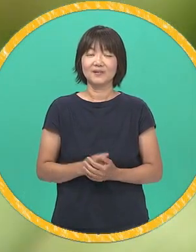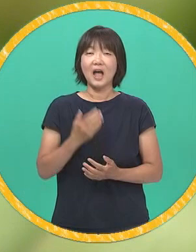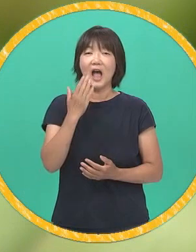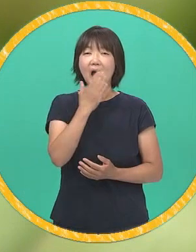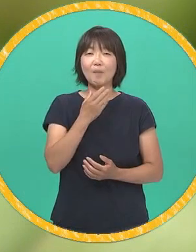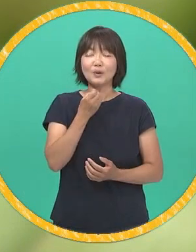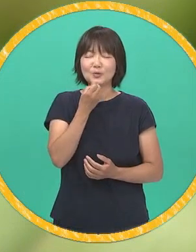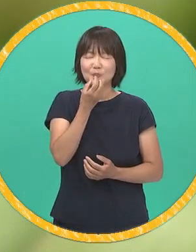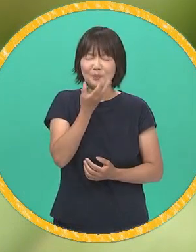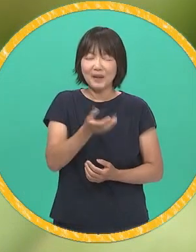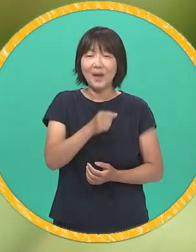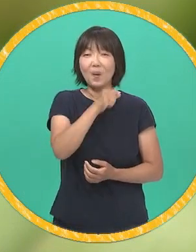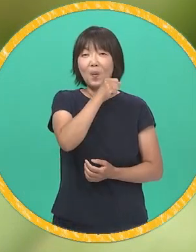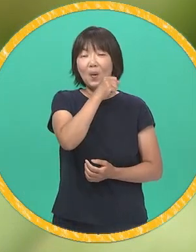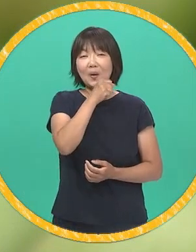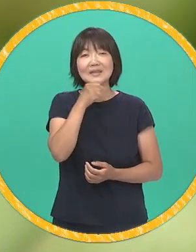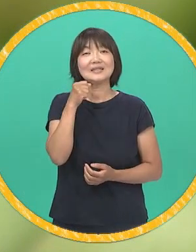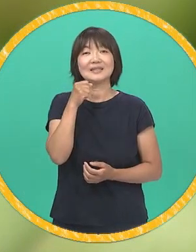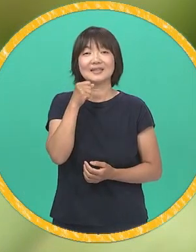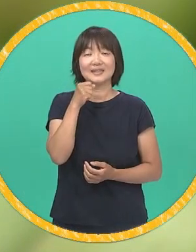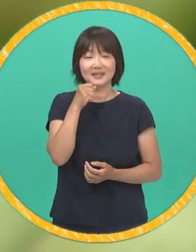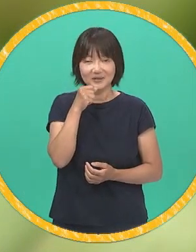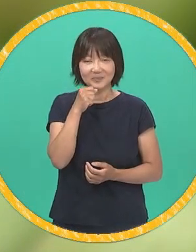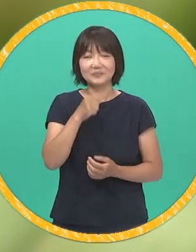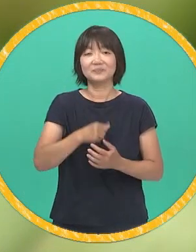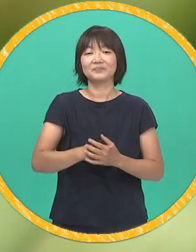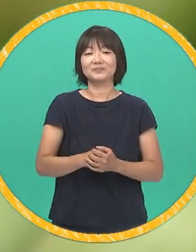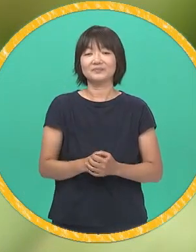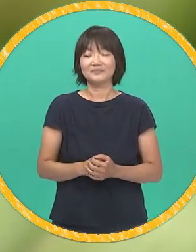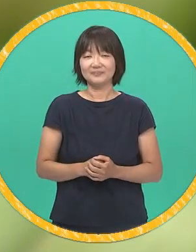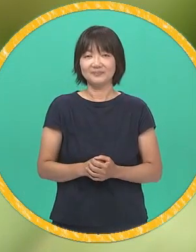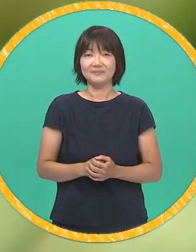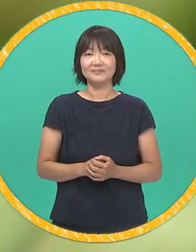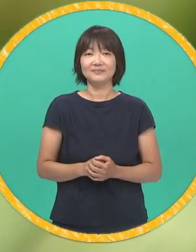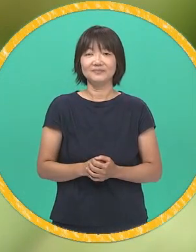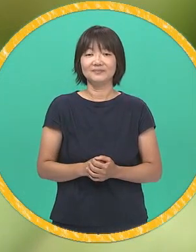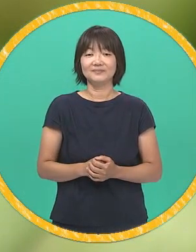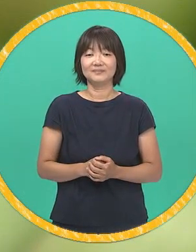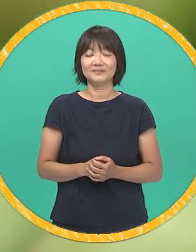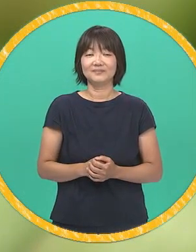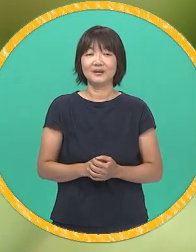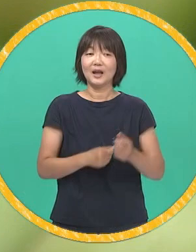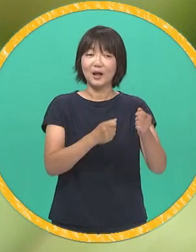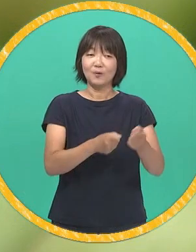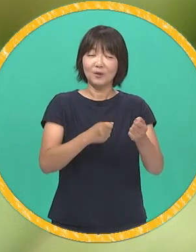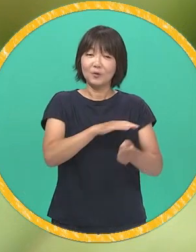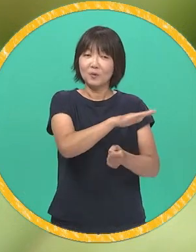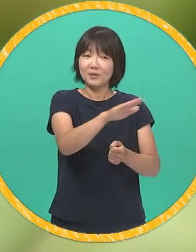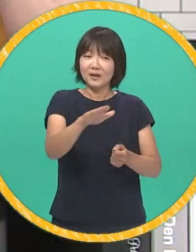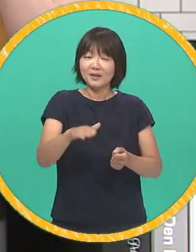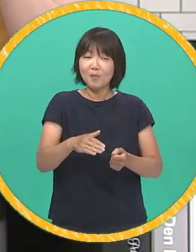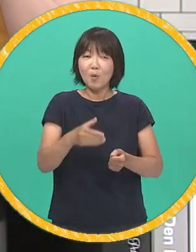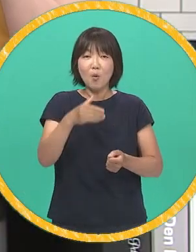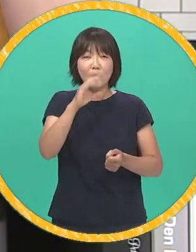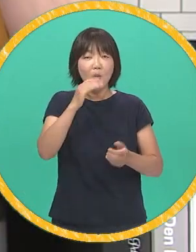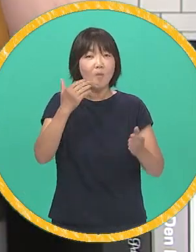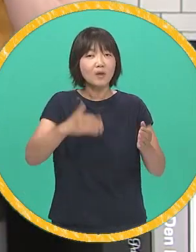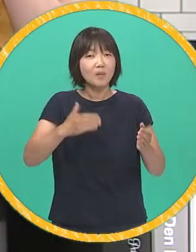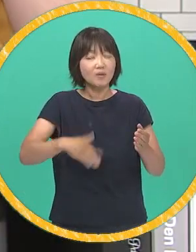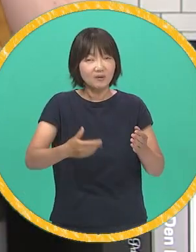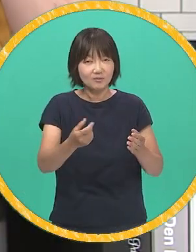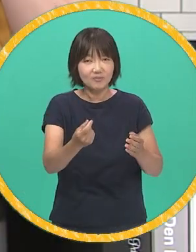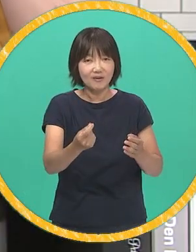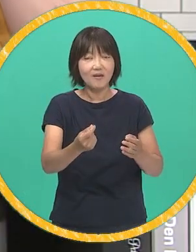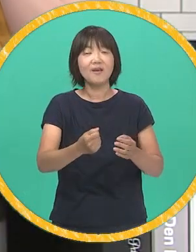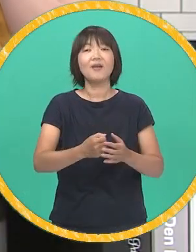悲哀おいしい一間の農家の方もね気にしてないっていう未来の飲み物ですよ